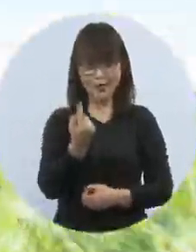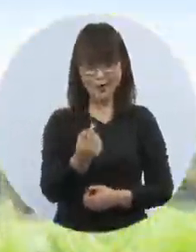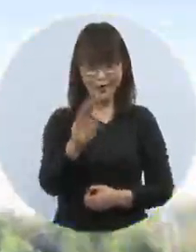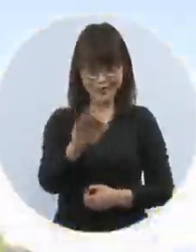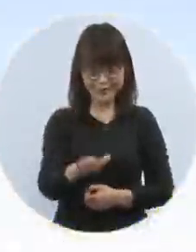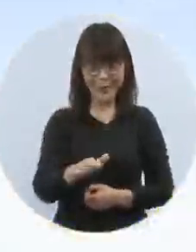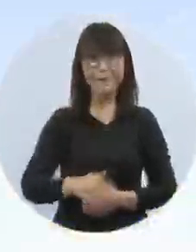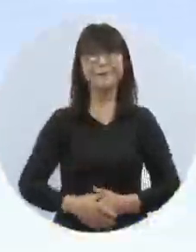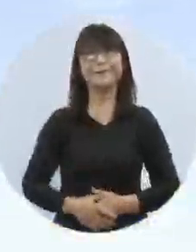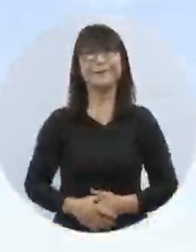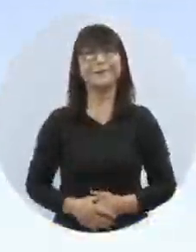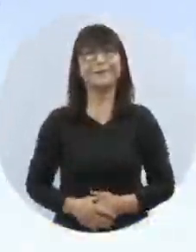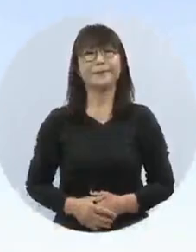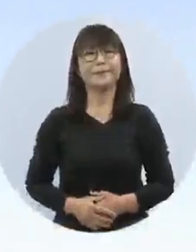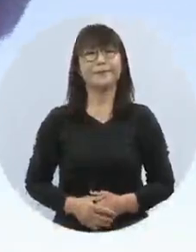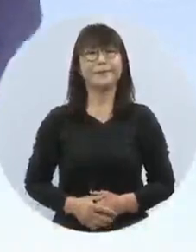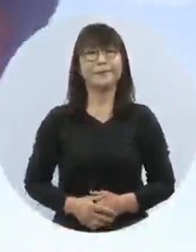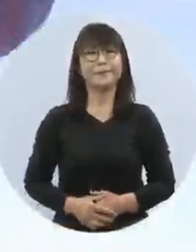ました。